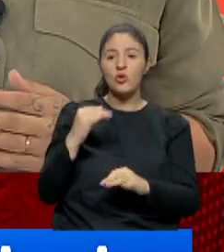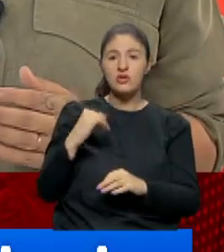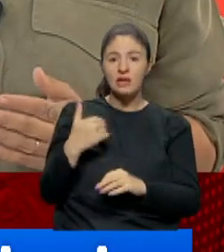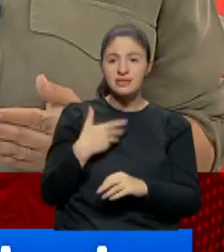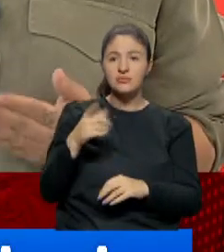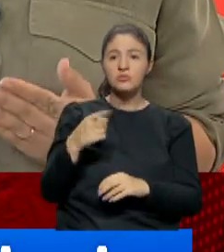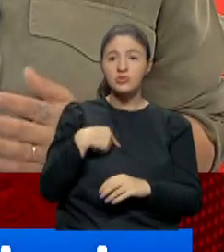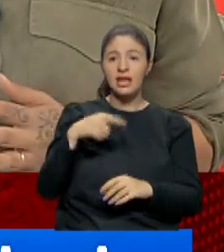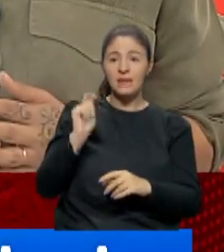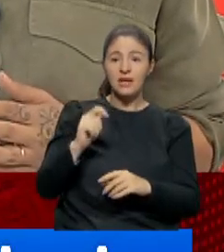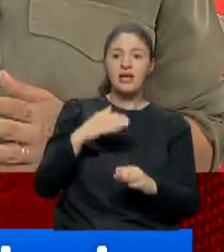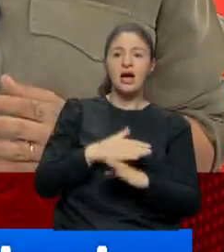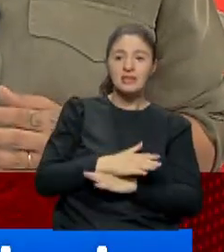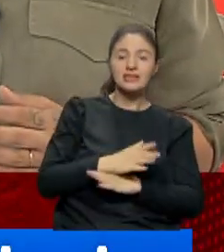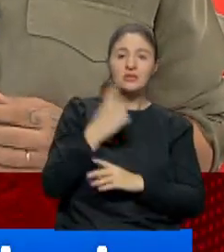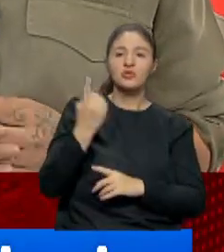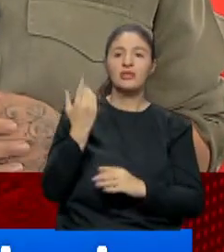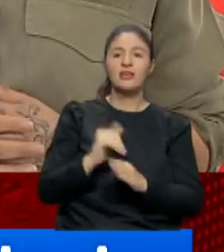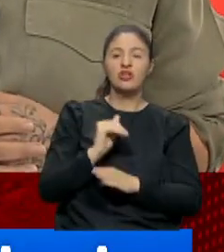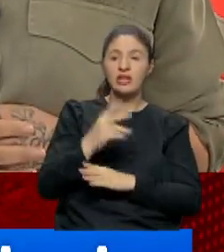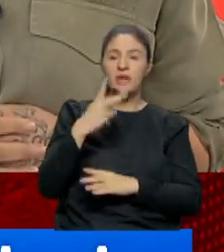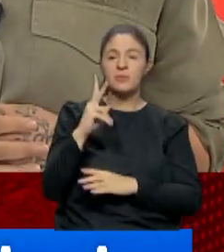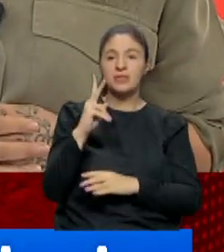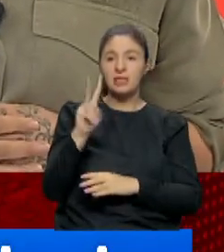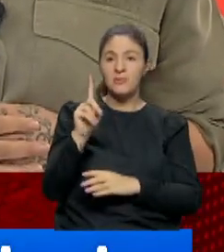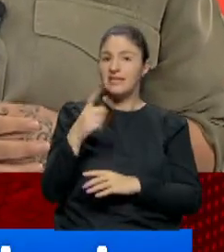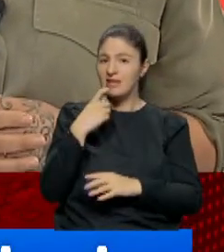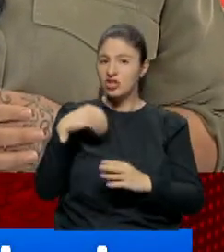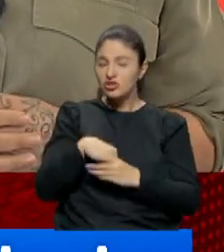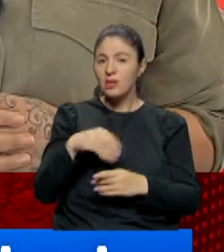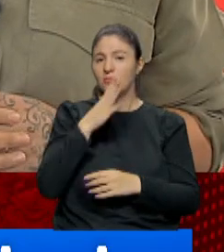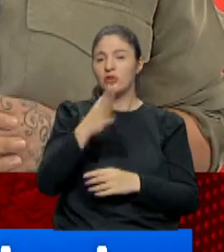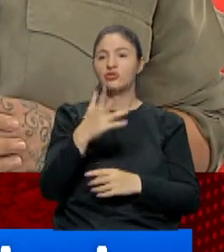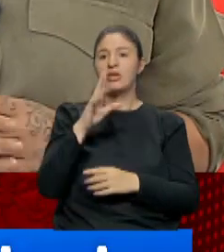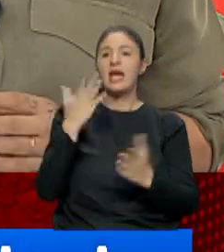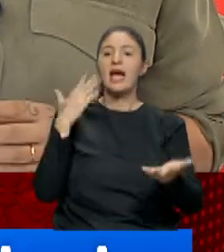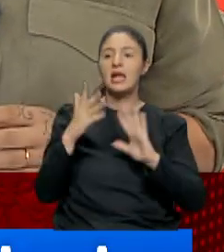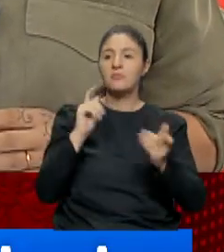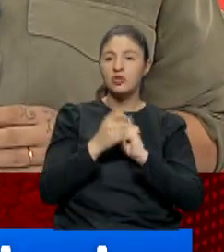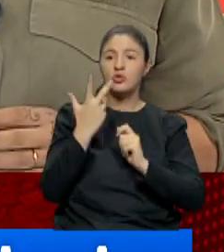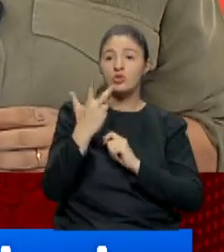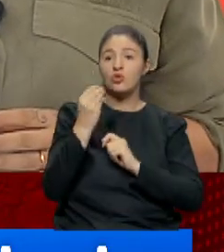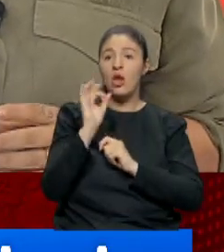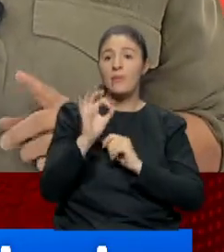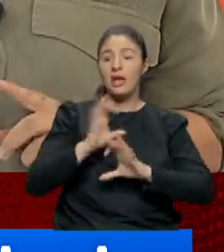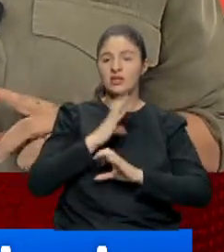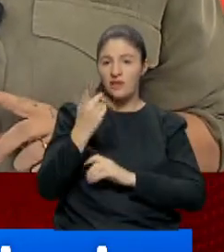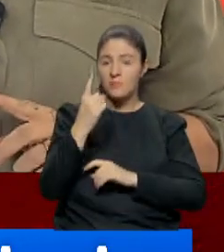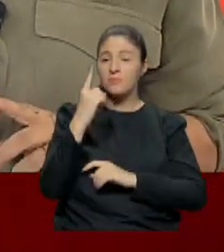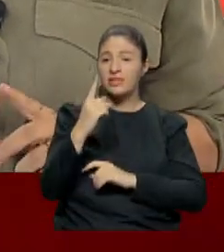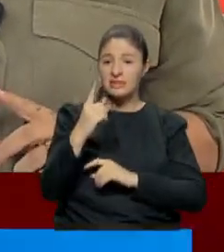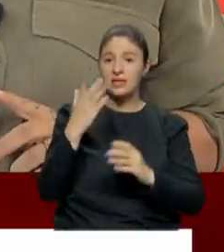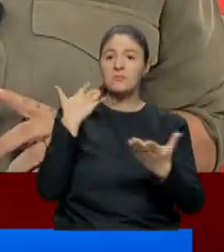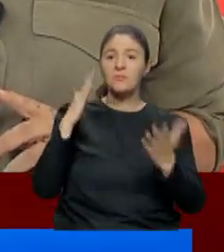biz bunları yaparken aslında bir şey daha yaşadık 21 21 yılında biliyorsunuz iklim değişikliği üç tane önemli etkisi var bizim